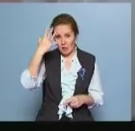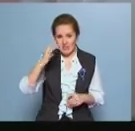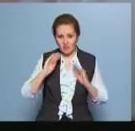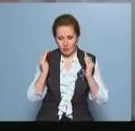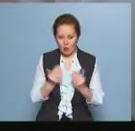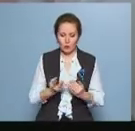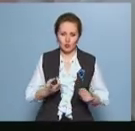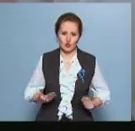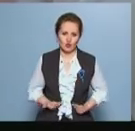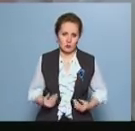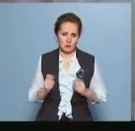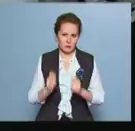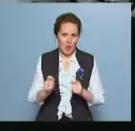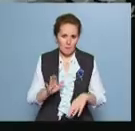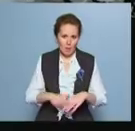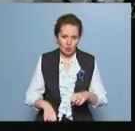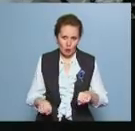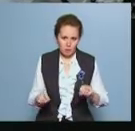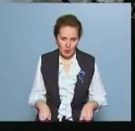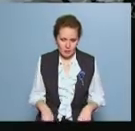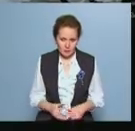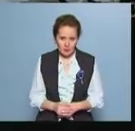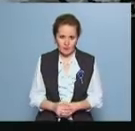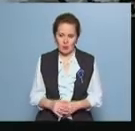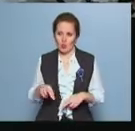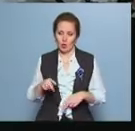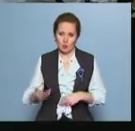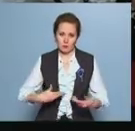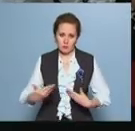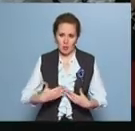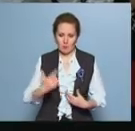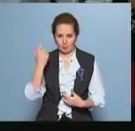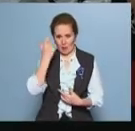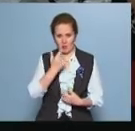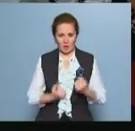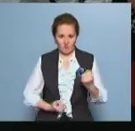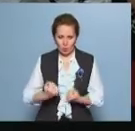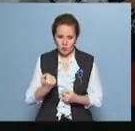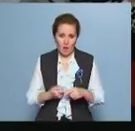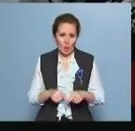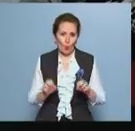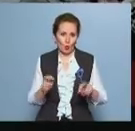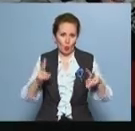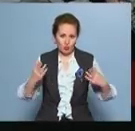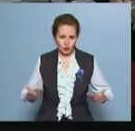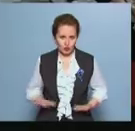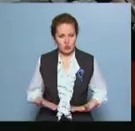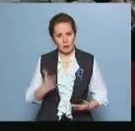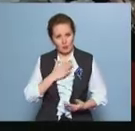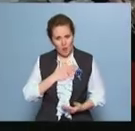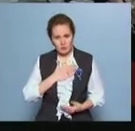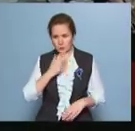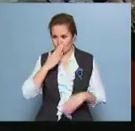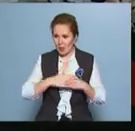безопаснее. Когда мы едем по дороге, и когда рядом с нами пьяный водитель – это угроза жизни нас, наших близких,